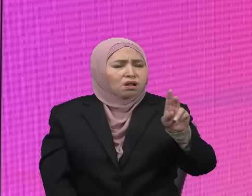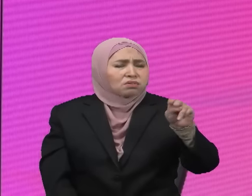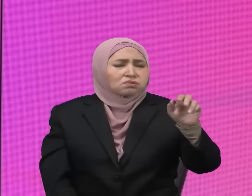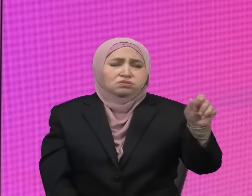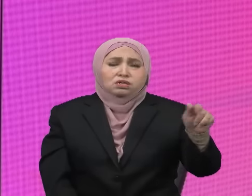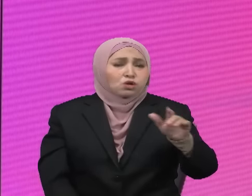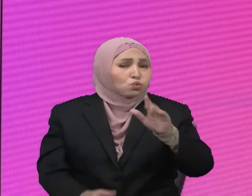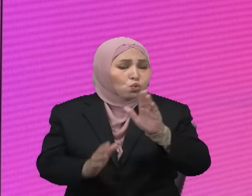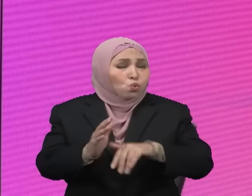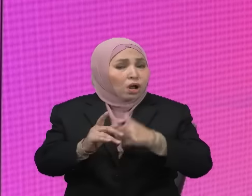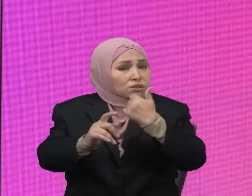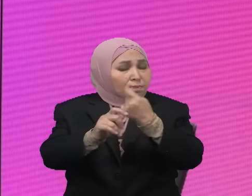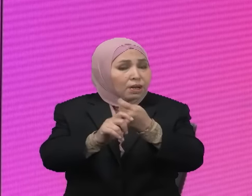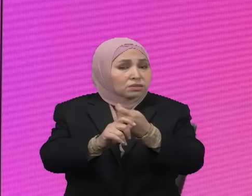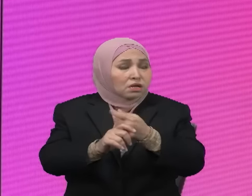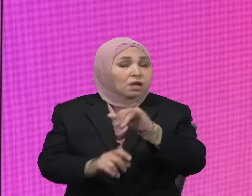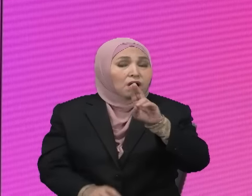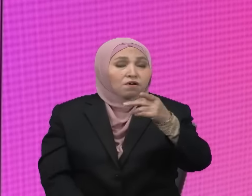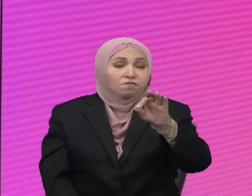tu kurang lagi tepat ikhfa'nya.